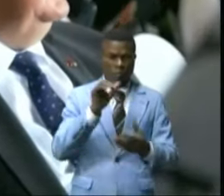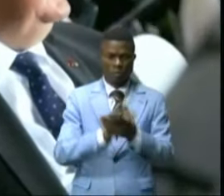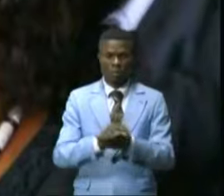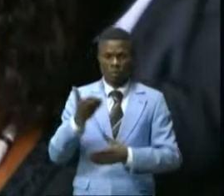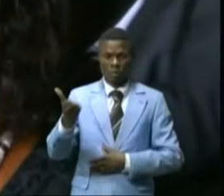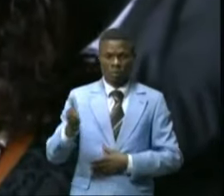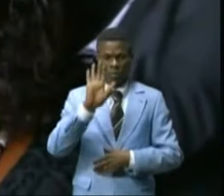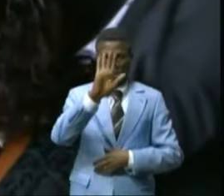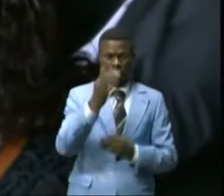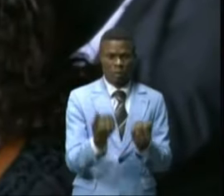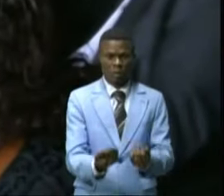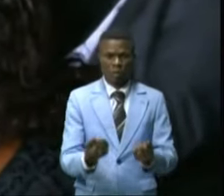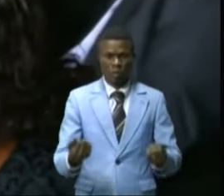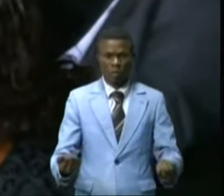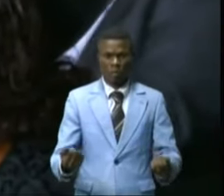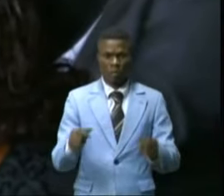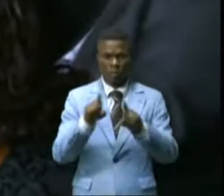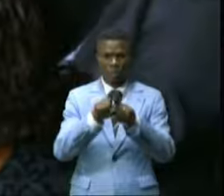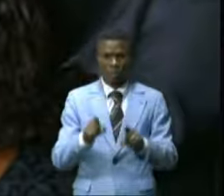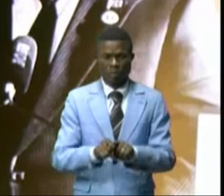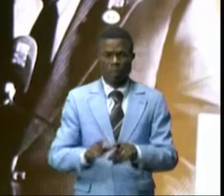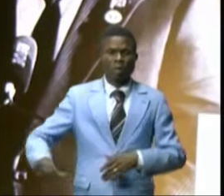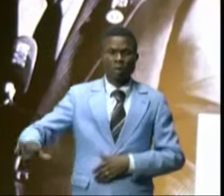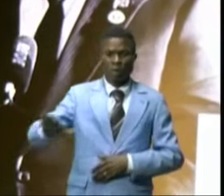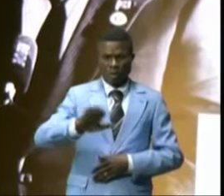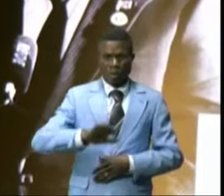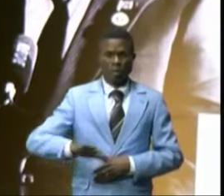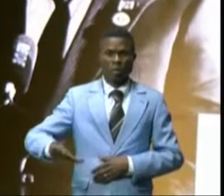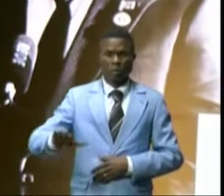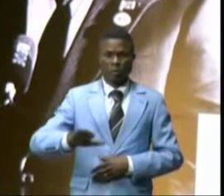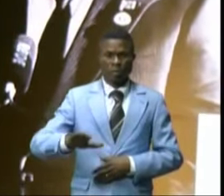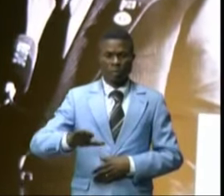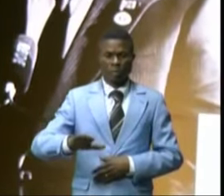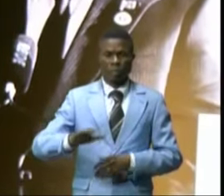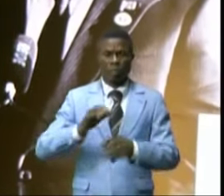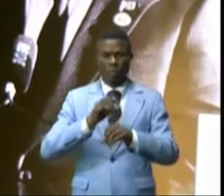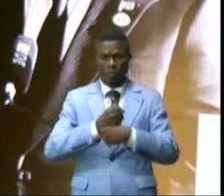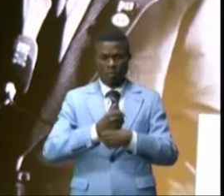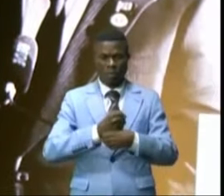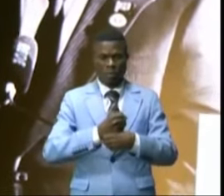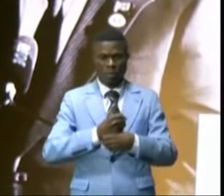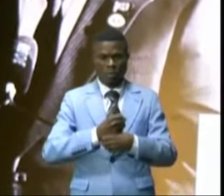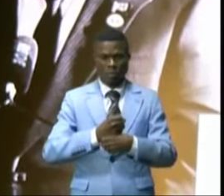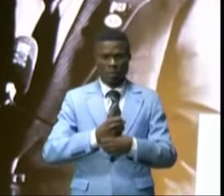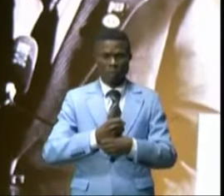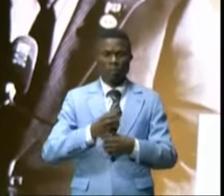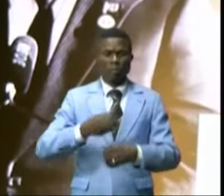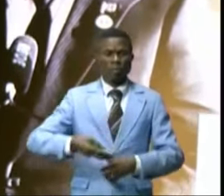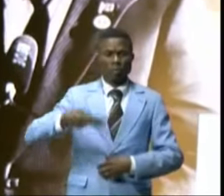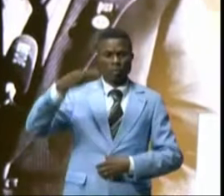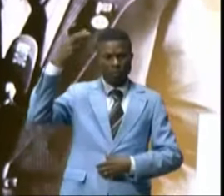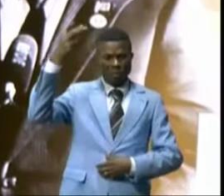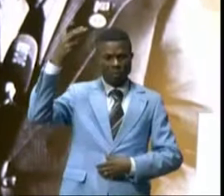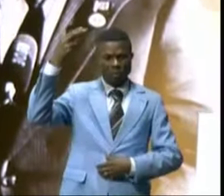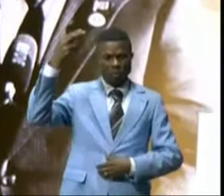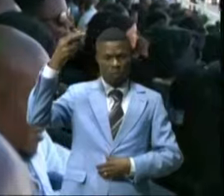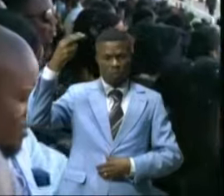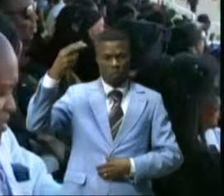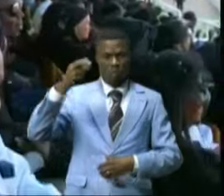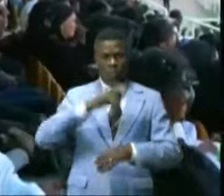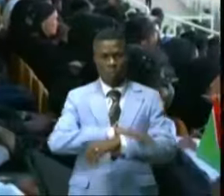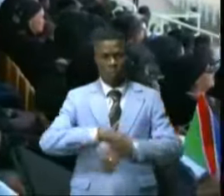vos enfants et à la patrie, constituer le terreau de votre